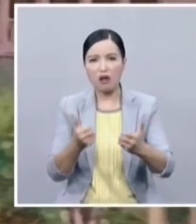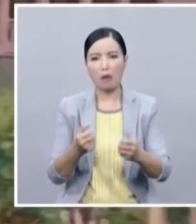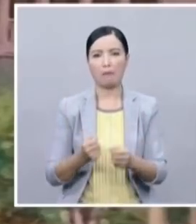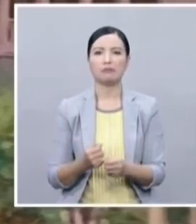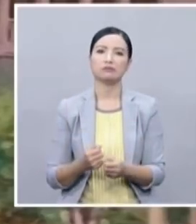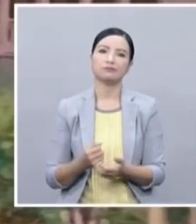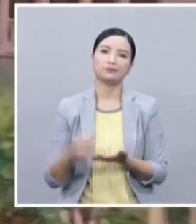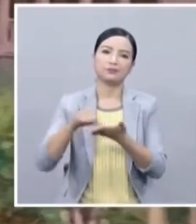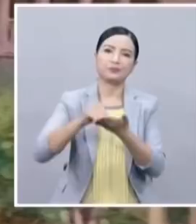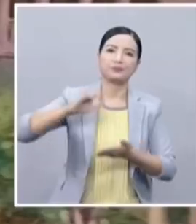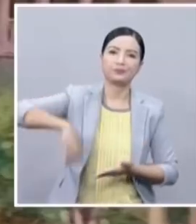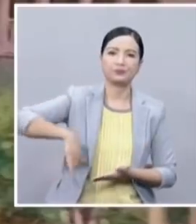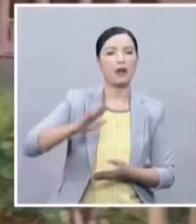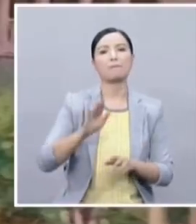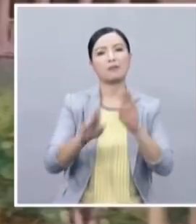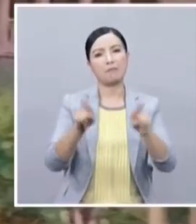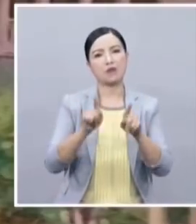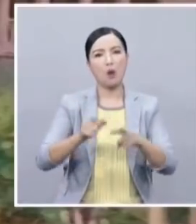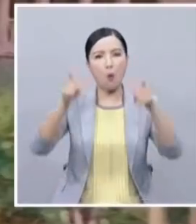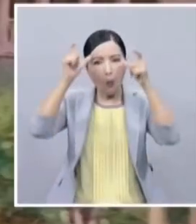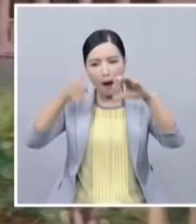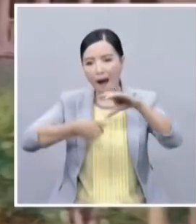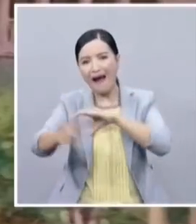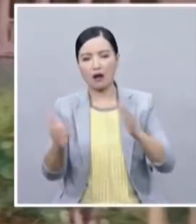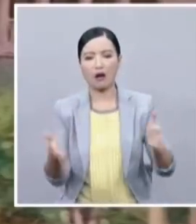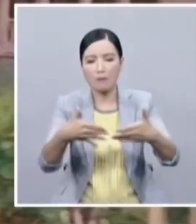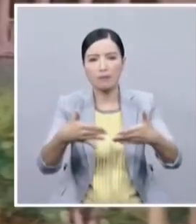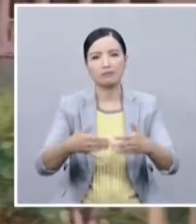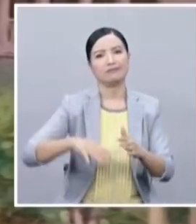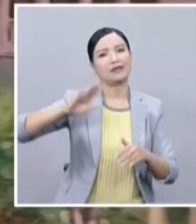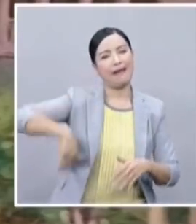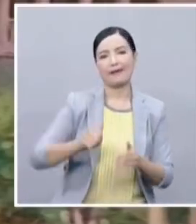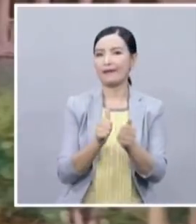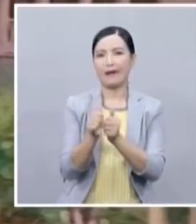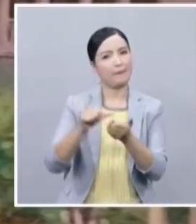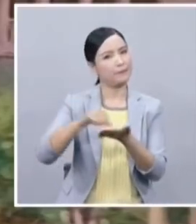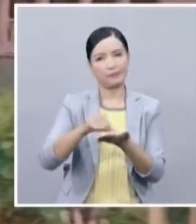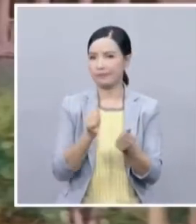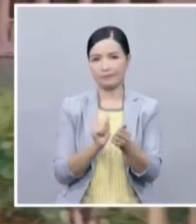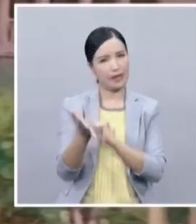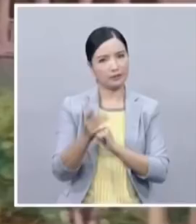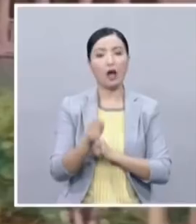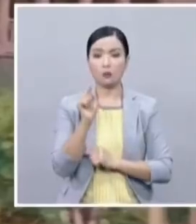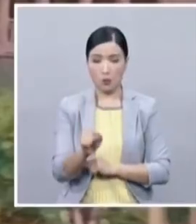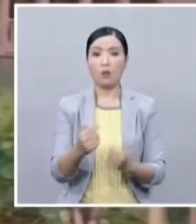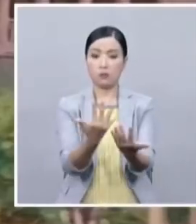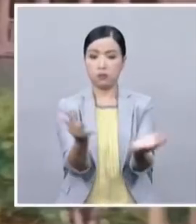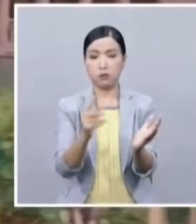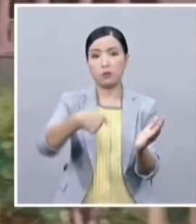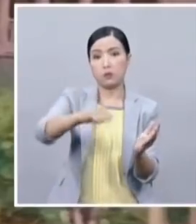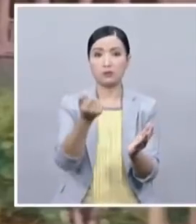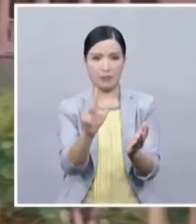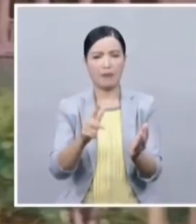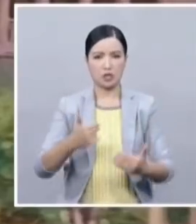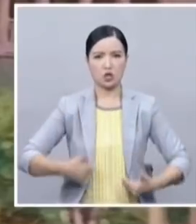ทีหลังนะเหมือนวัวหายแล้วล้อมคอกนะครับแก้ไขไม่ทันเพราะนี่เป็นเรื่องของชีวิตต่อชีวิตนะครับเพราะฉะนั้นการคิดการเตรียมการต่